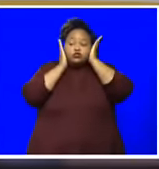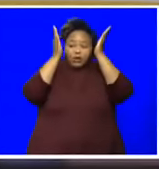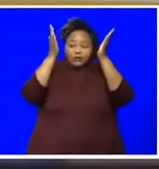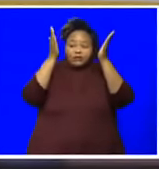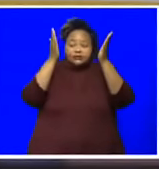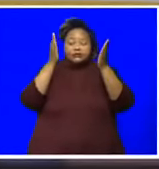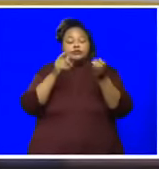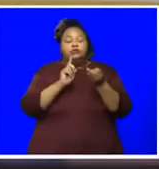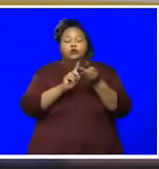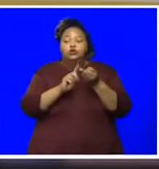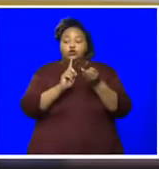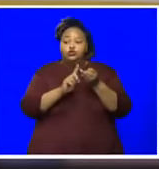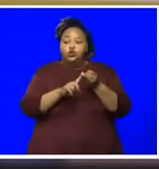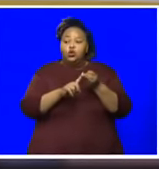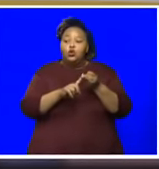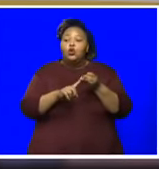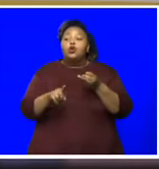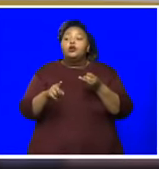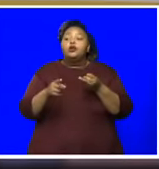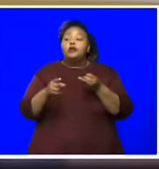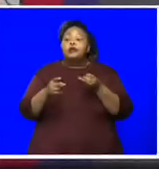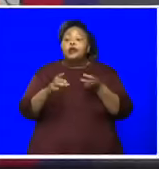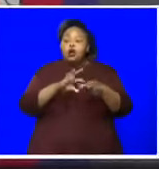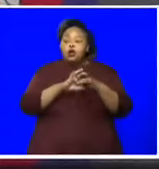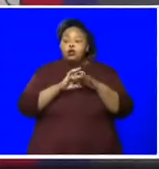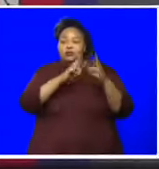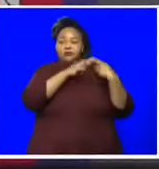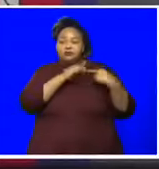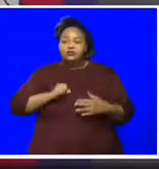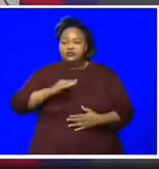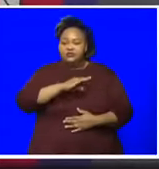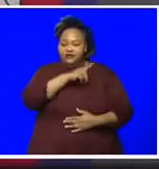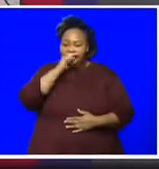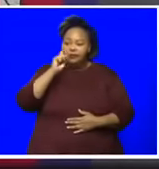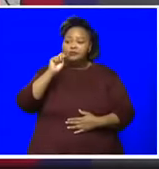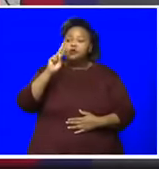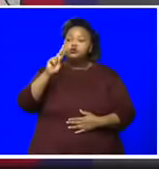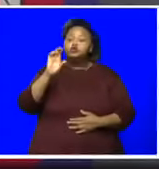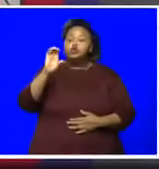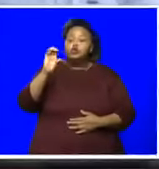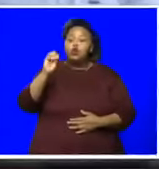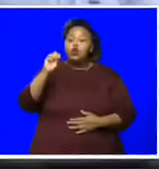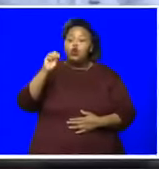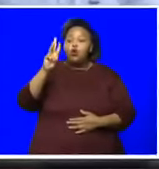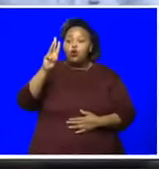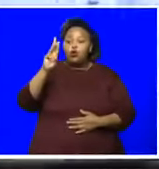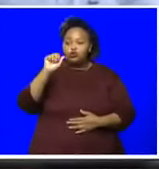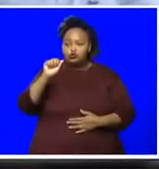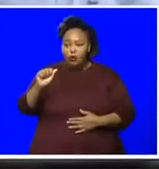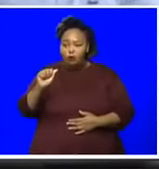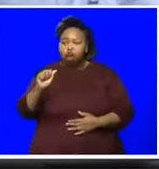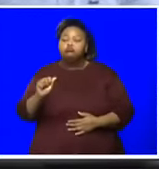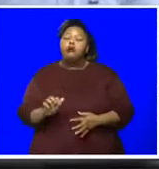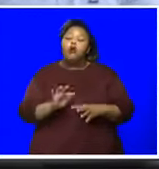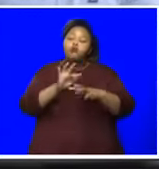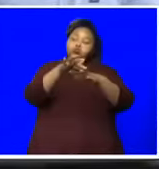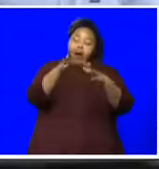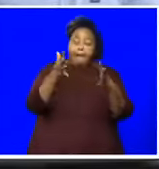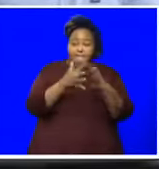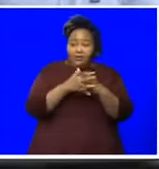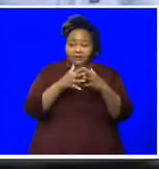nenhlangano yetisebenti Trade Union Congress of eSwatini tukhoswa wekubukata isombululo endzabeni